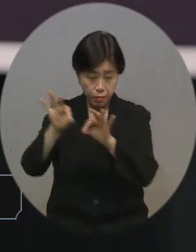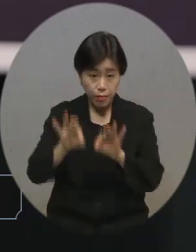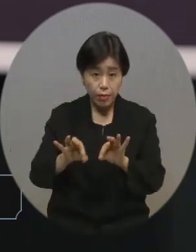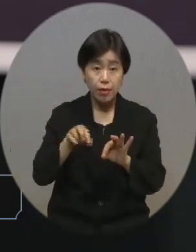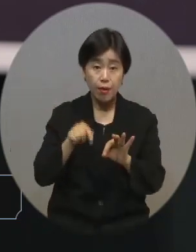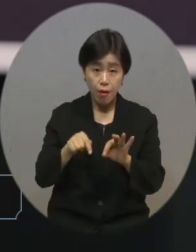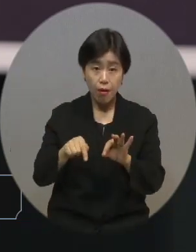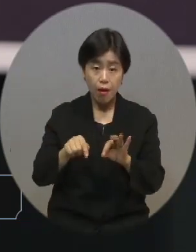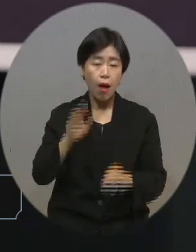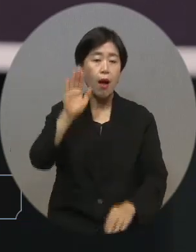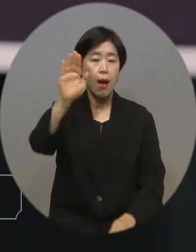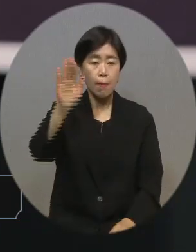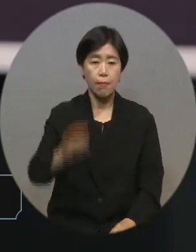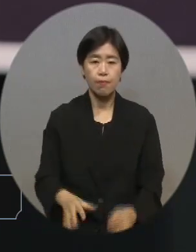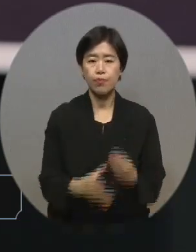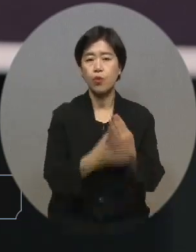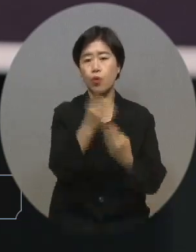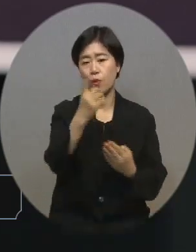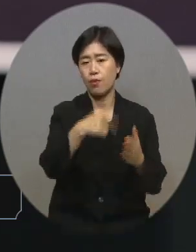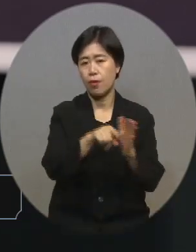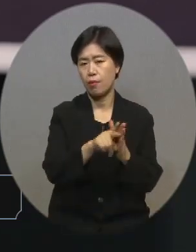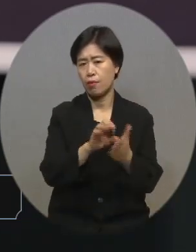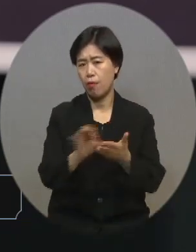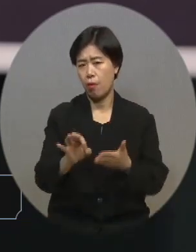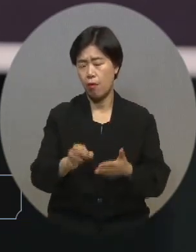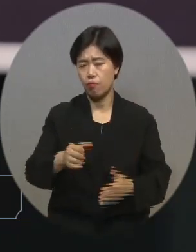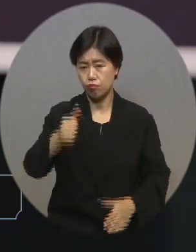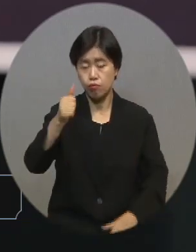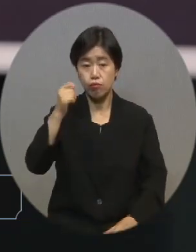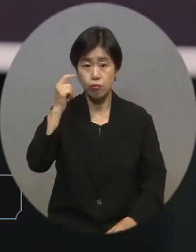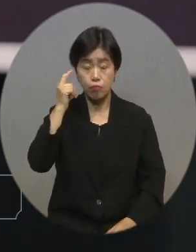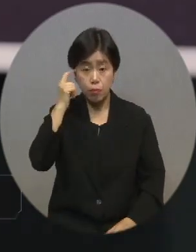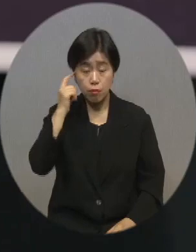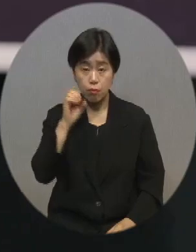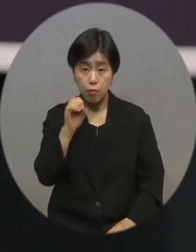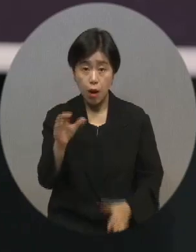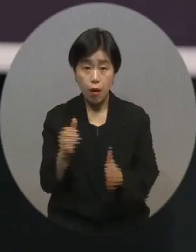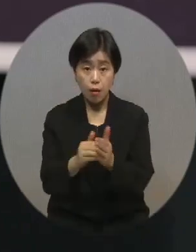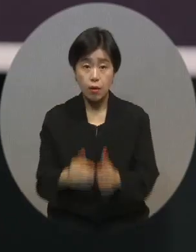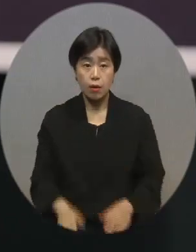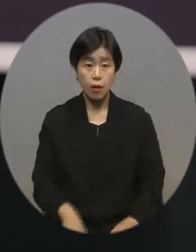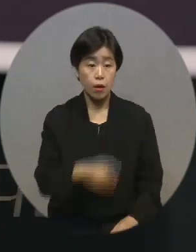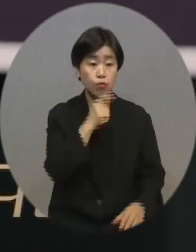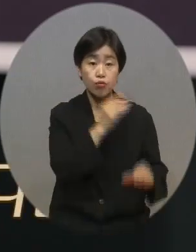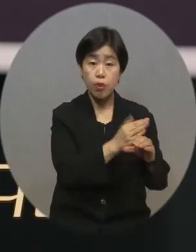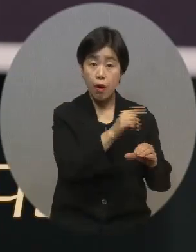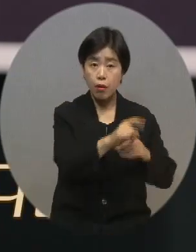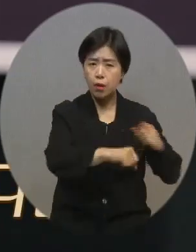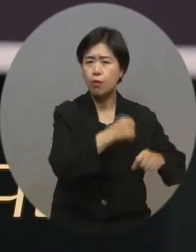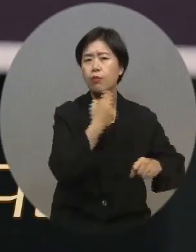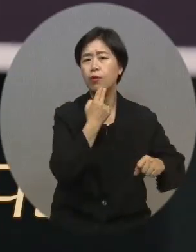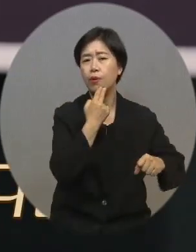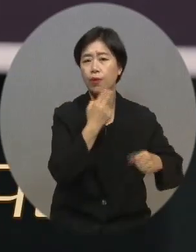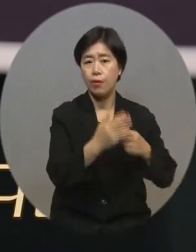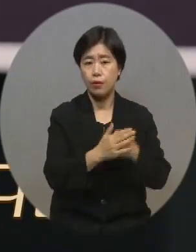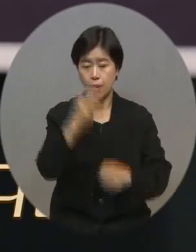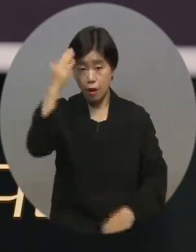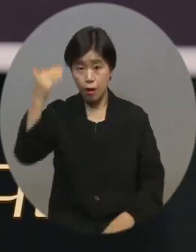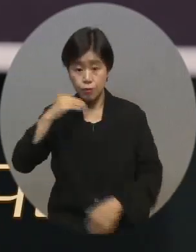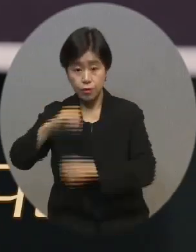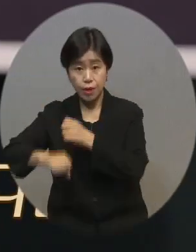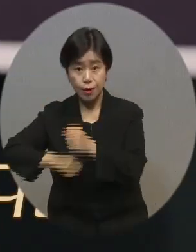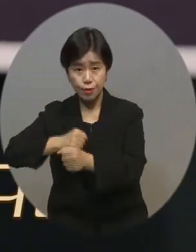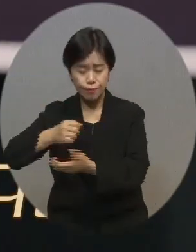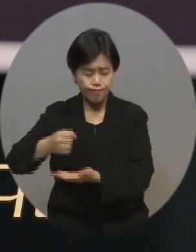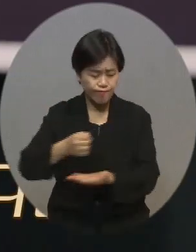결국은 대한민국에서는 이루어졌는데 북한에는 자유가 없기 때문에 북한에도 자유를 이제 가져다 주는 그런 일을